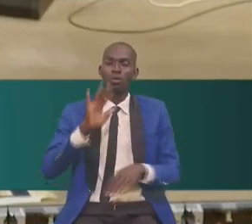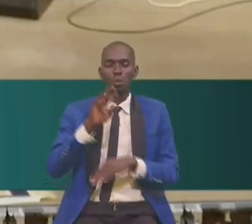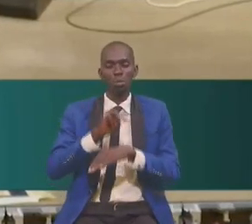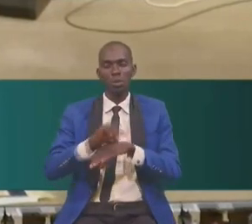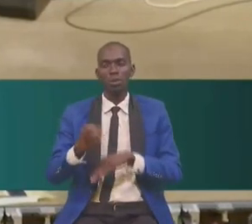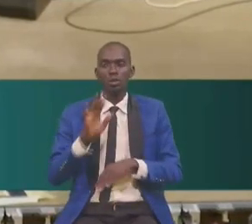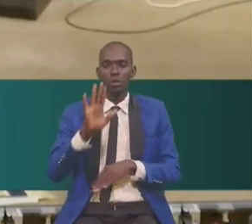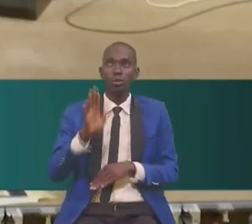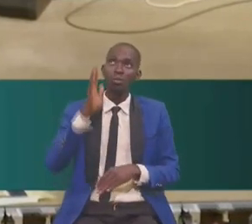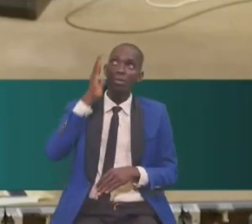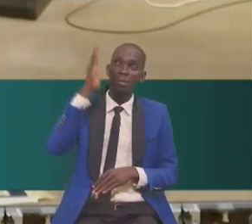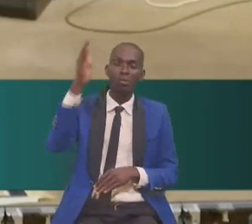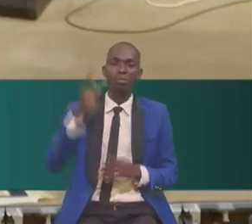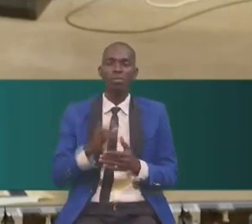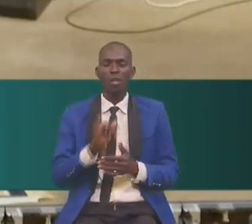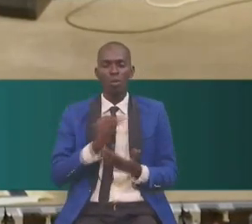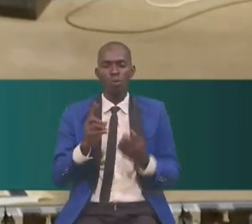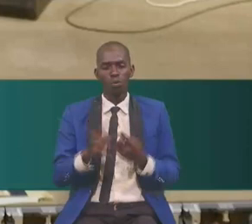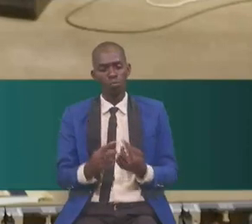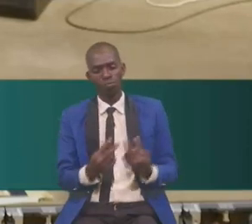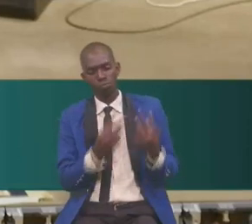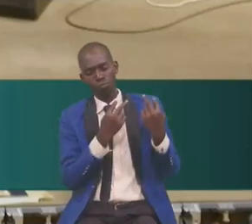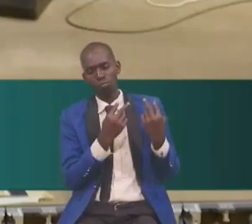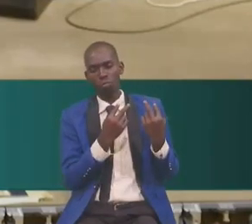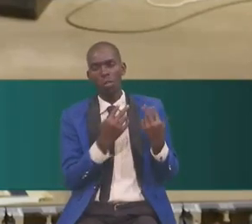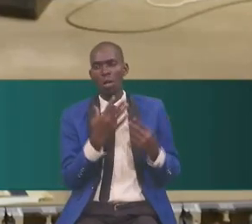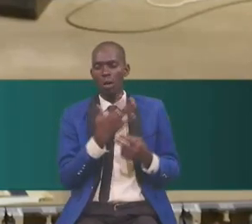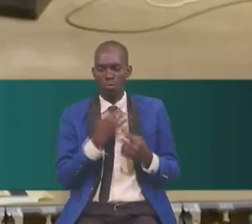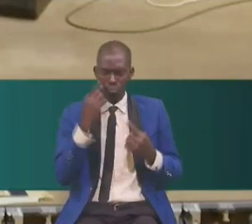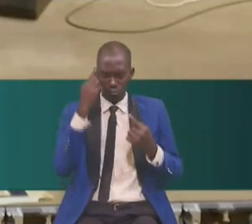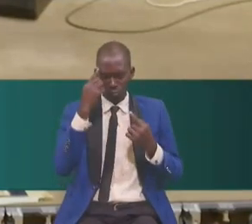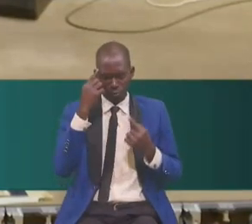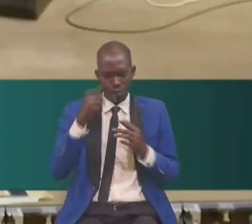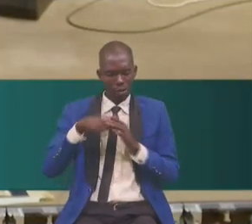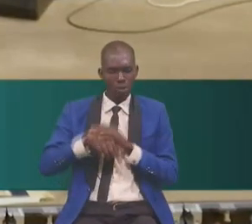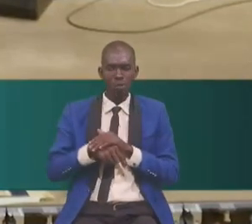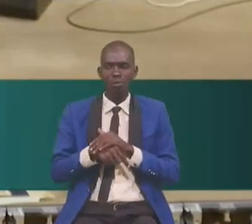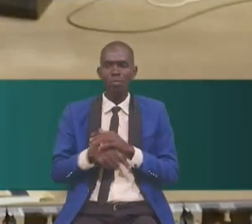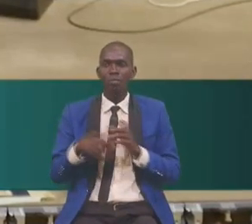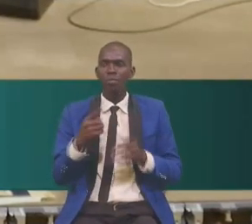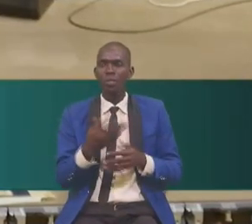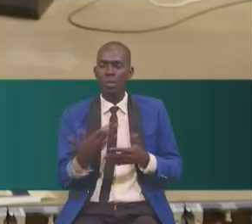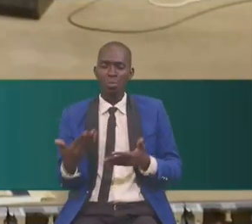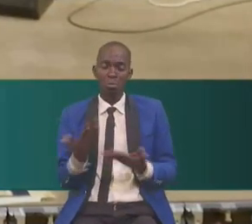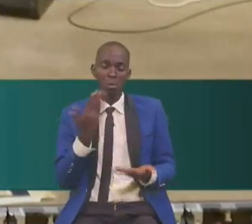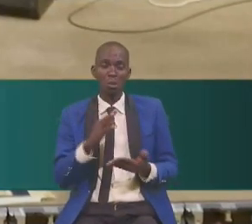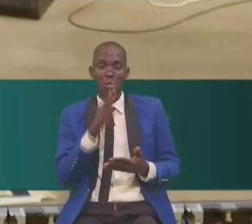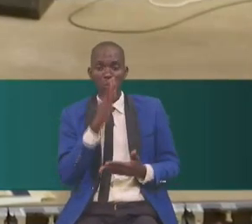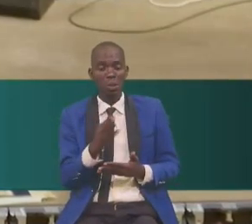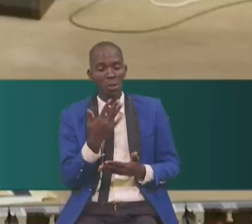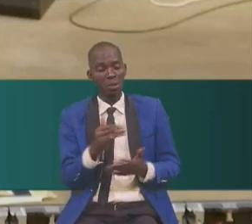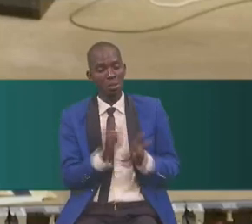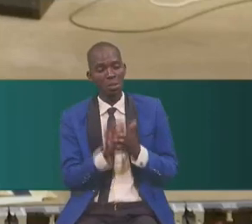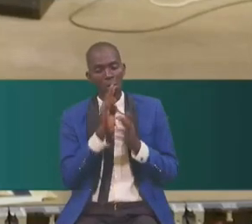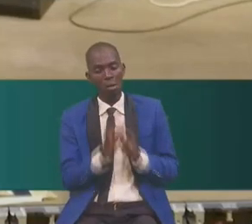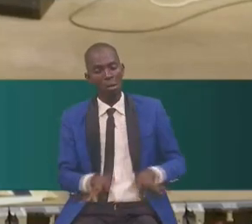destinée. Je veux que tu regardes autour de toi les choses, qu'elles soient tangibles ou non tangibles,